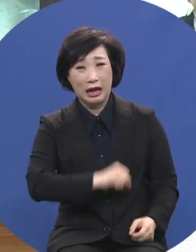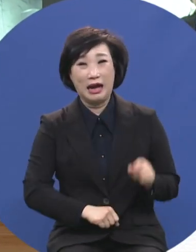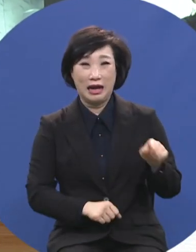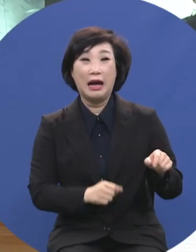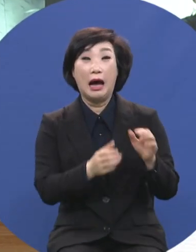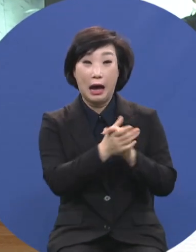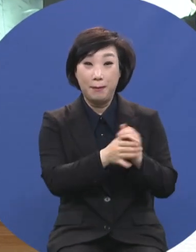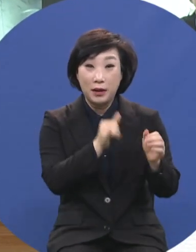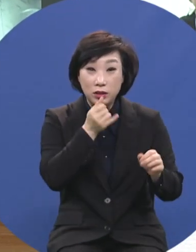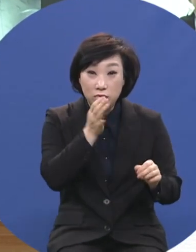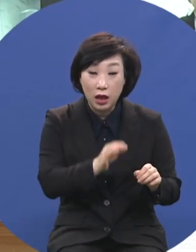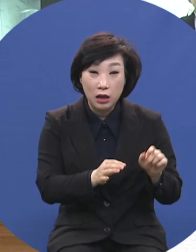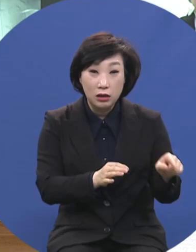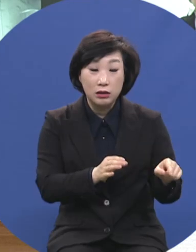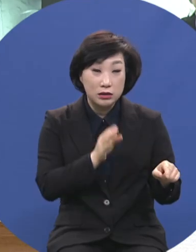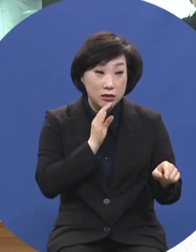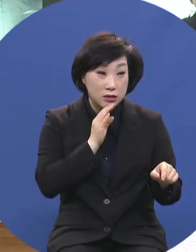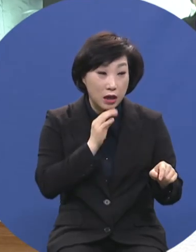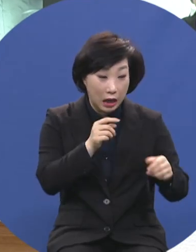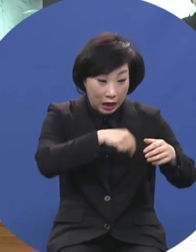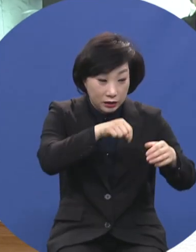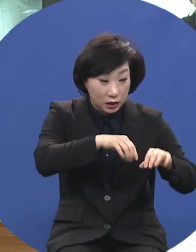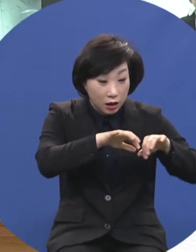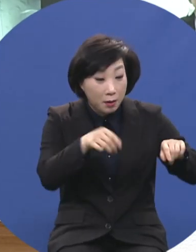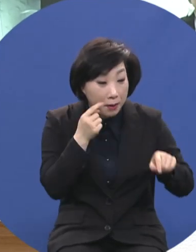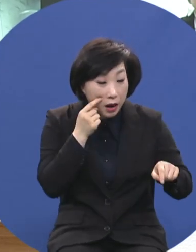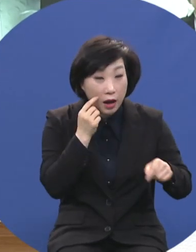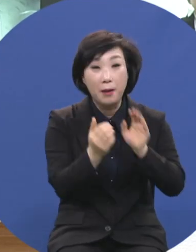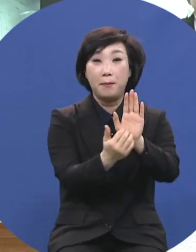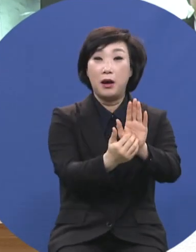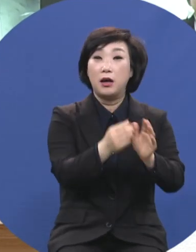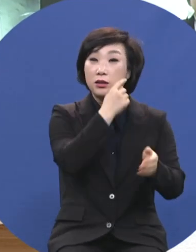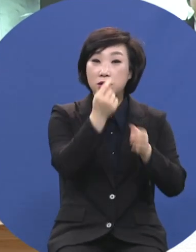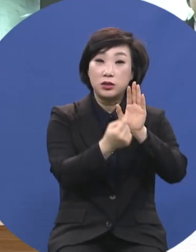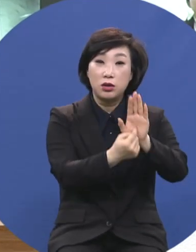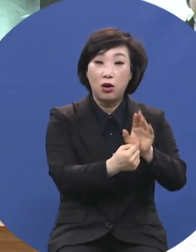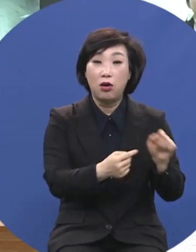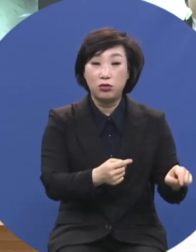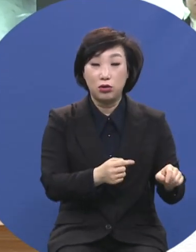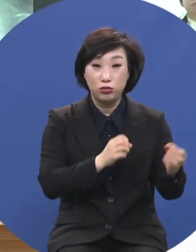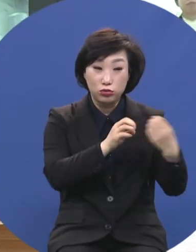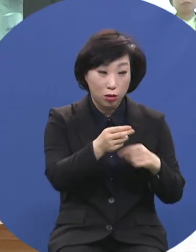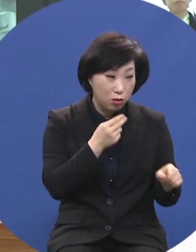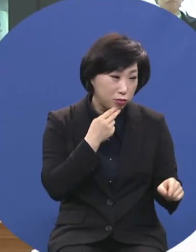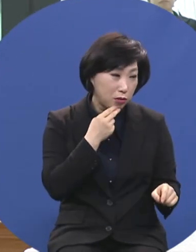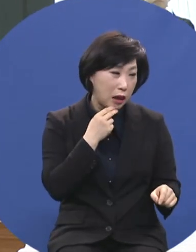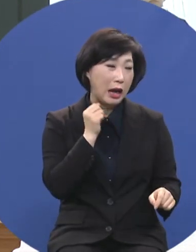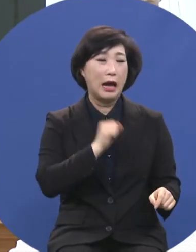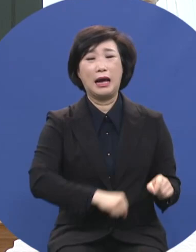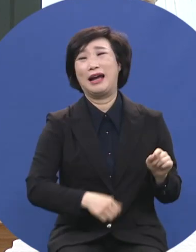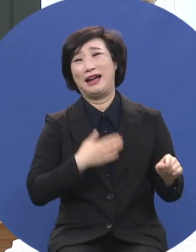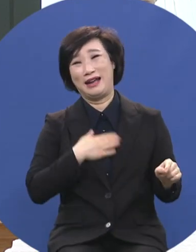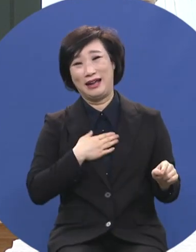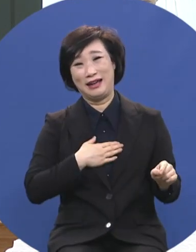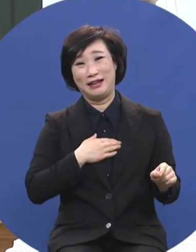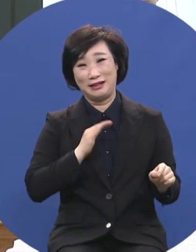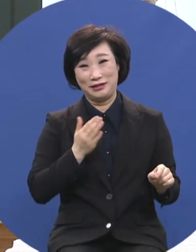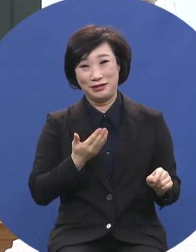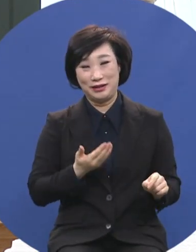아멘은 했는데 실상 속에서는 배타하고 있다는 증거가 안 이루어진 걸 보면 금세 알지 않느냐 이